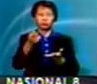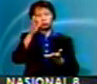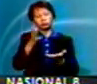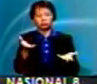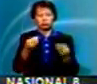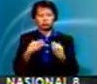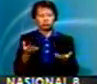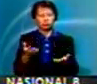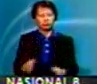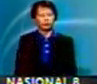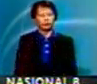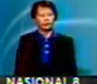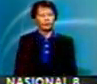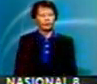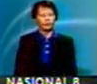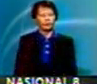kata.